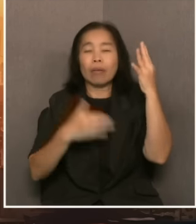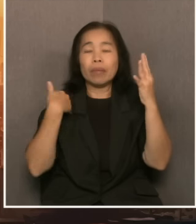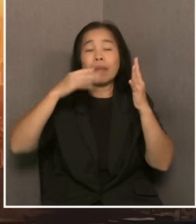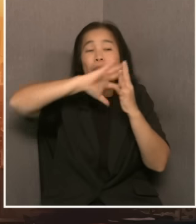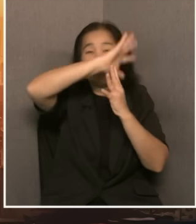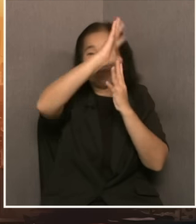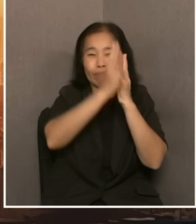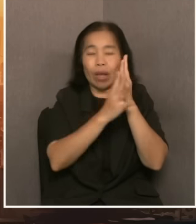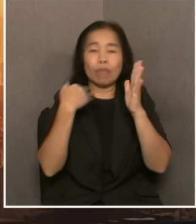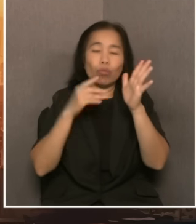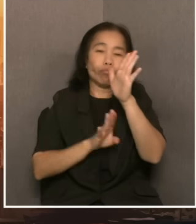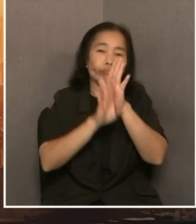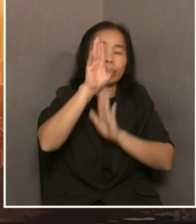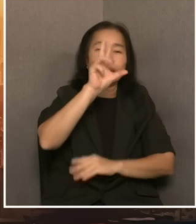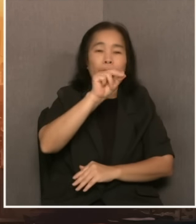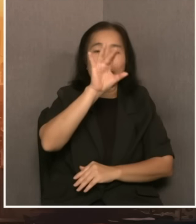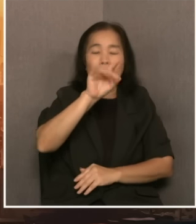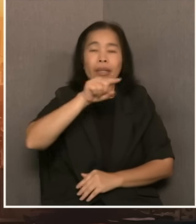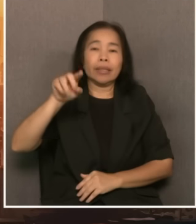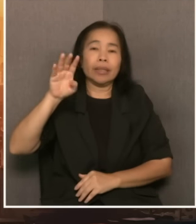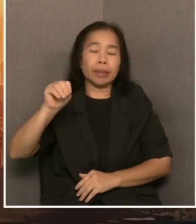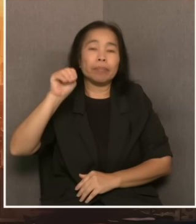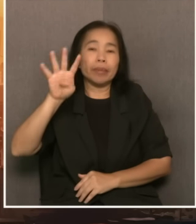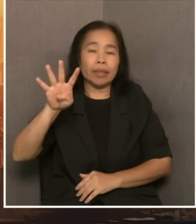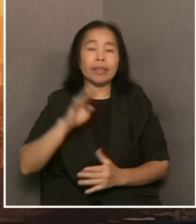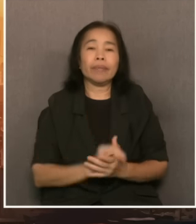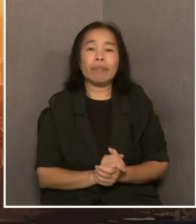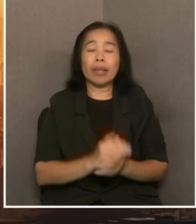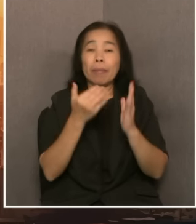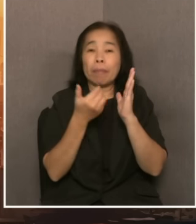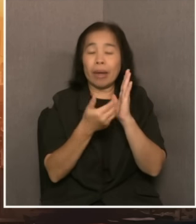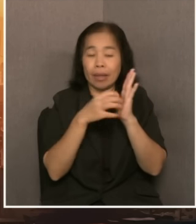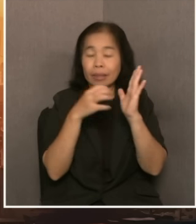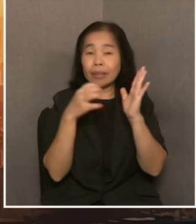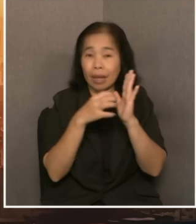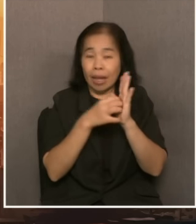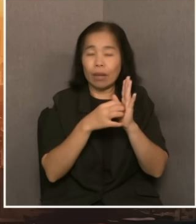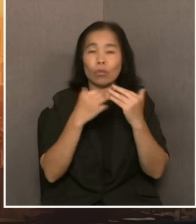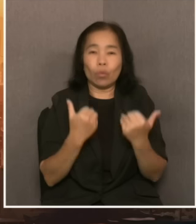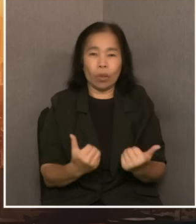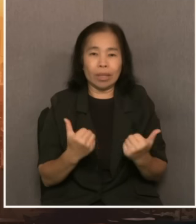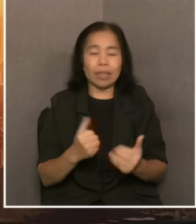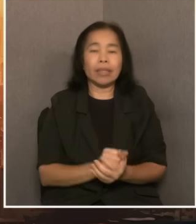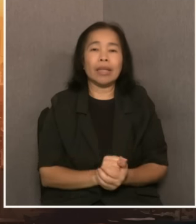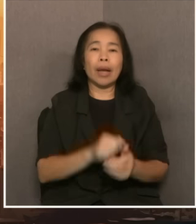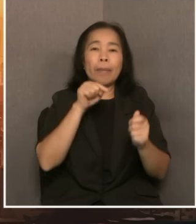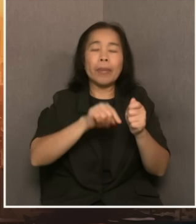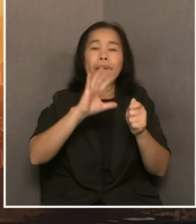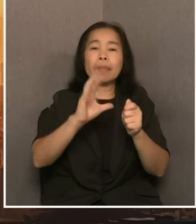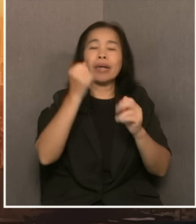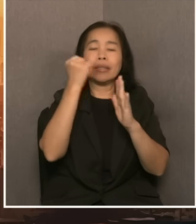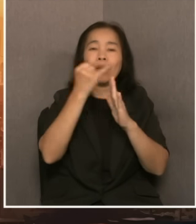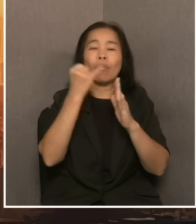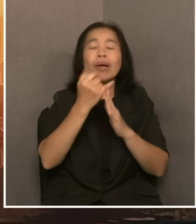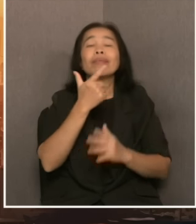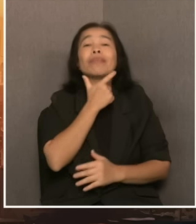อุณหภูมิสูงสุด 38 -44องศาคาดการณ์อุณหภูมิสูงสุดวันนี้จะอยู่ที่อำเภอเมืองจังหวัดแม่ฮ่องสอน